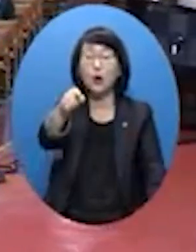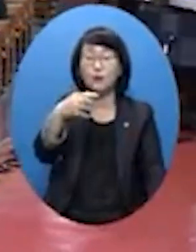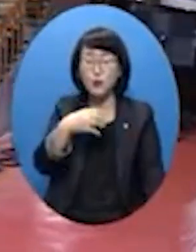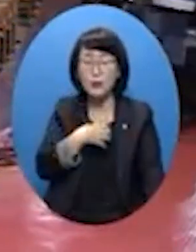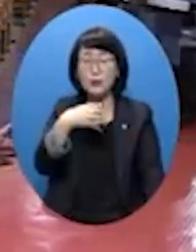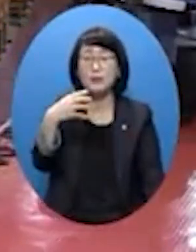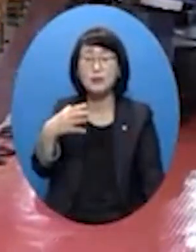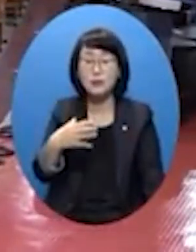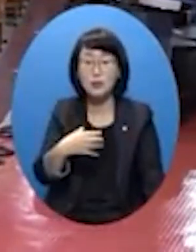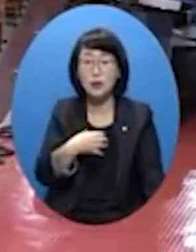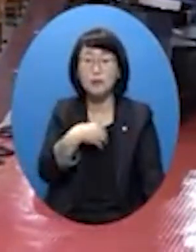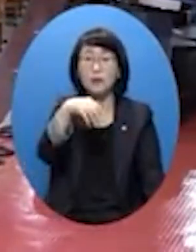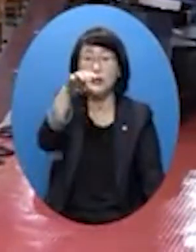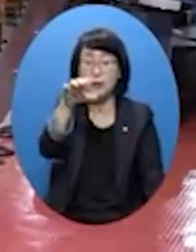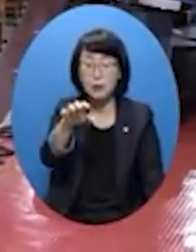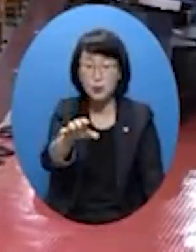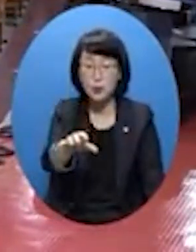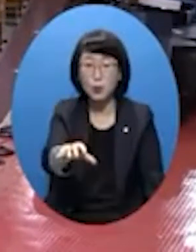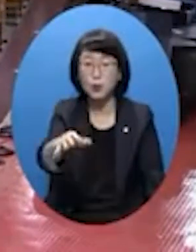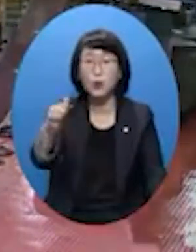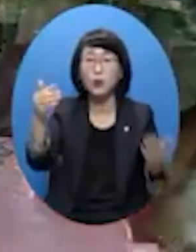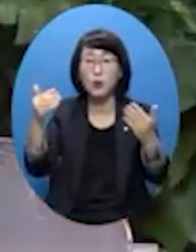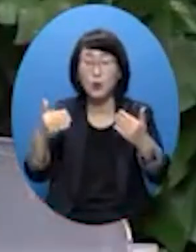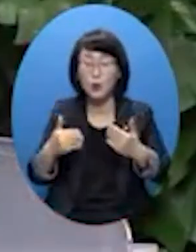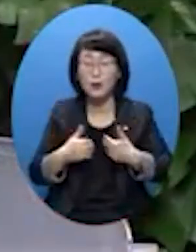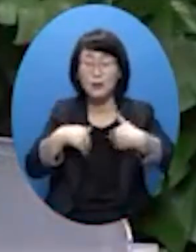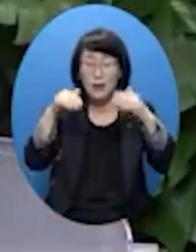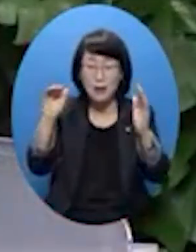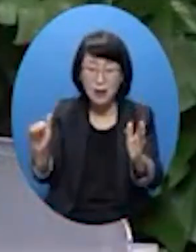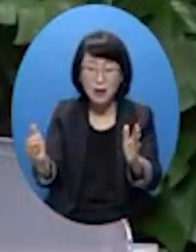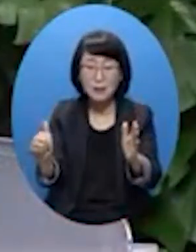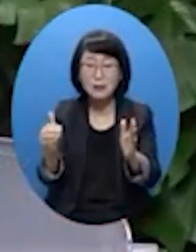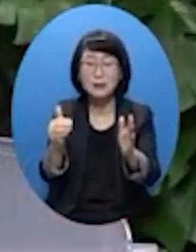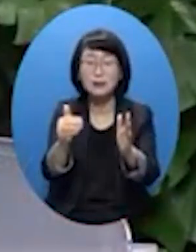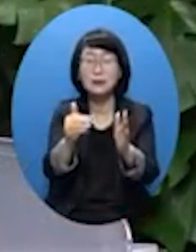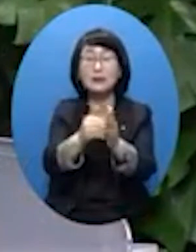조이 아 or 오